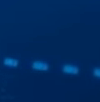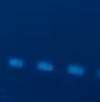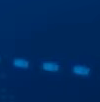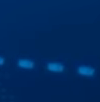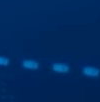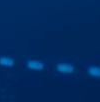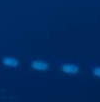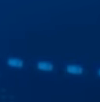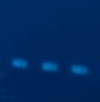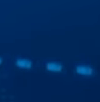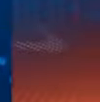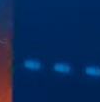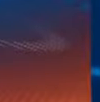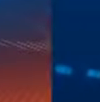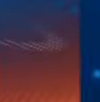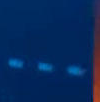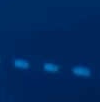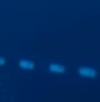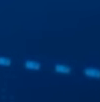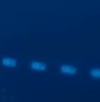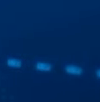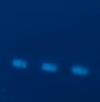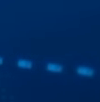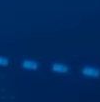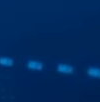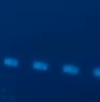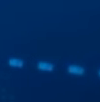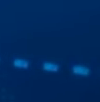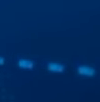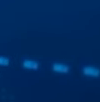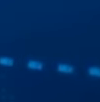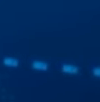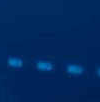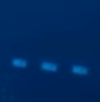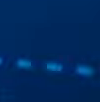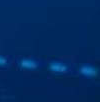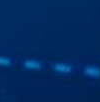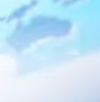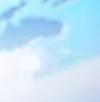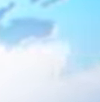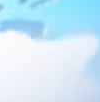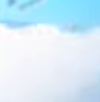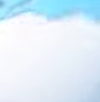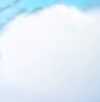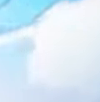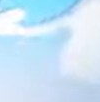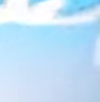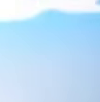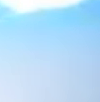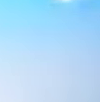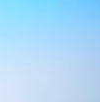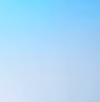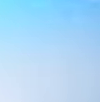Российский рубль 5 тенге 62 тина. Китайский юань 52 тенге 92 тина.